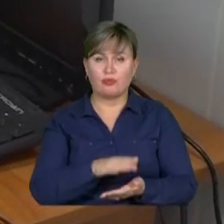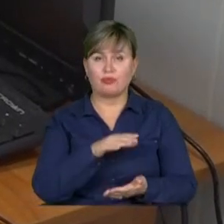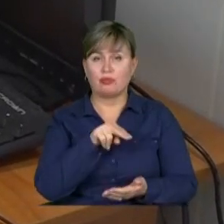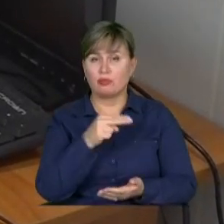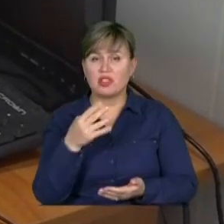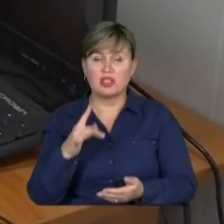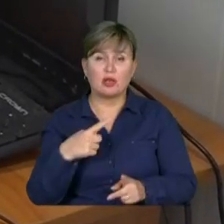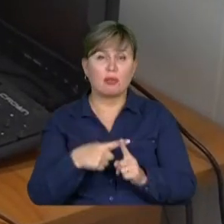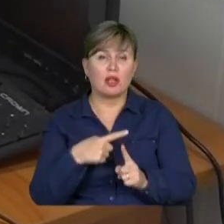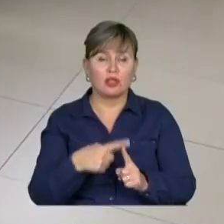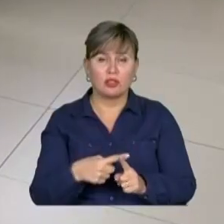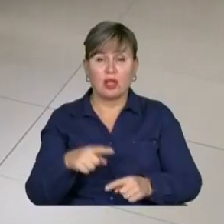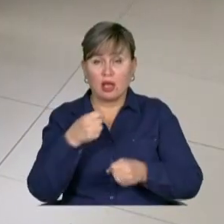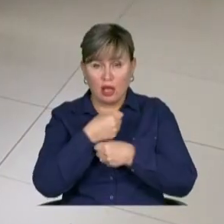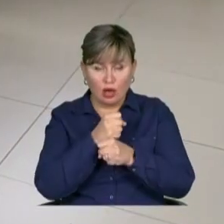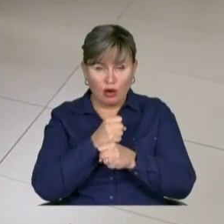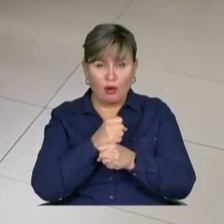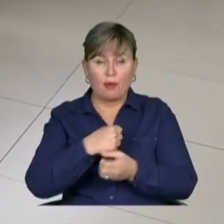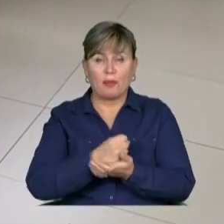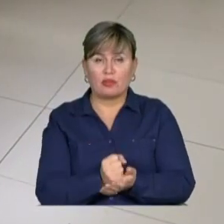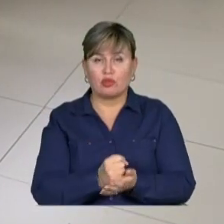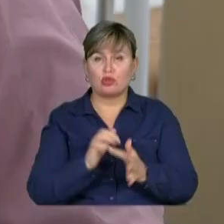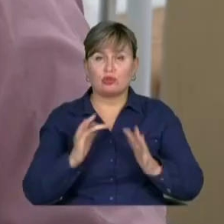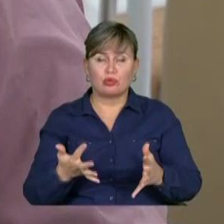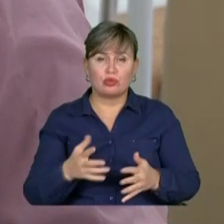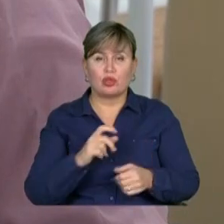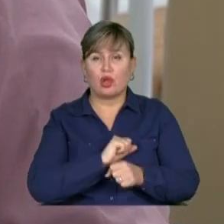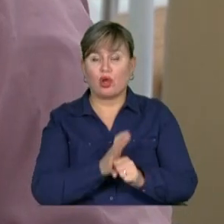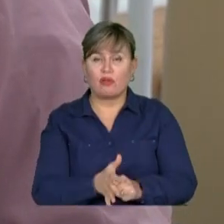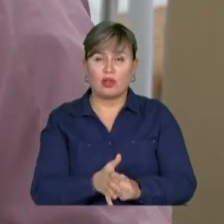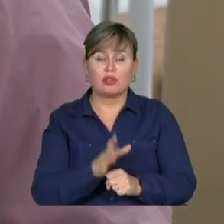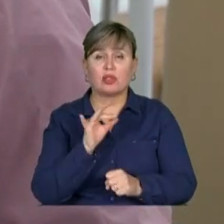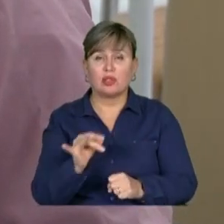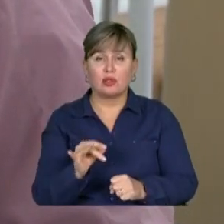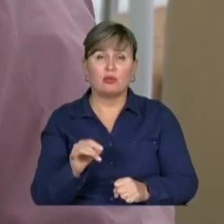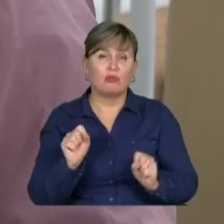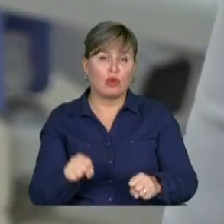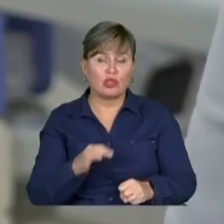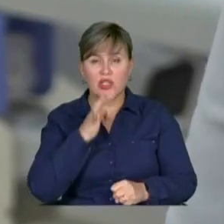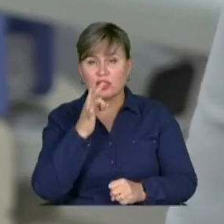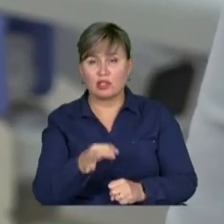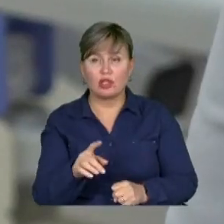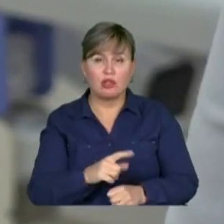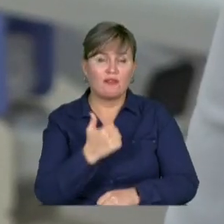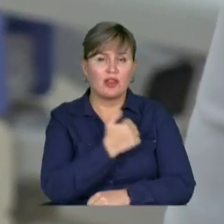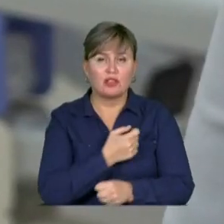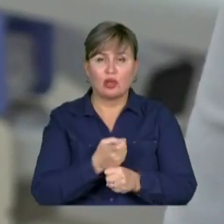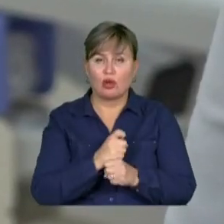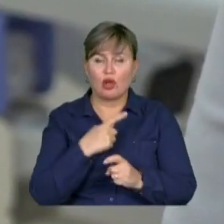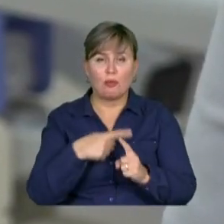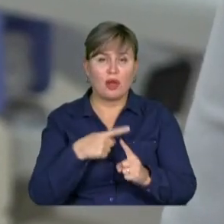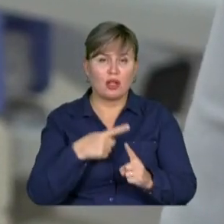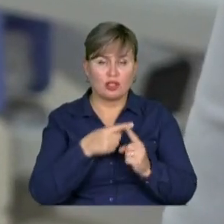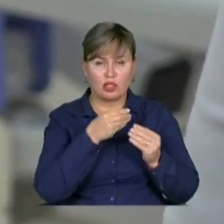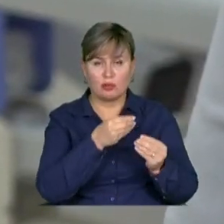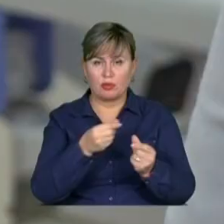ПЦР-положительные случаи, то есть лабораторно подтвержденные случаи ковида. Тем самым можно сказать, что вакцина очень даже положительно повлияла